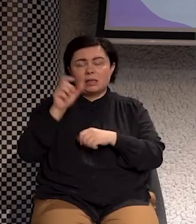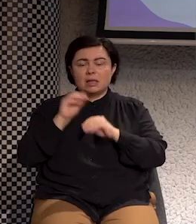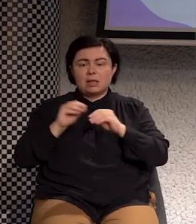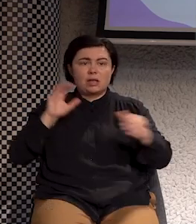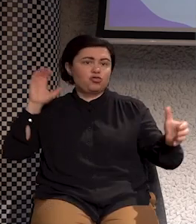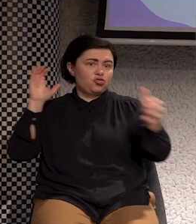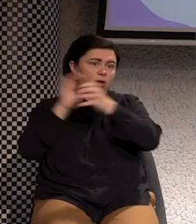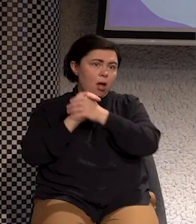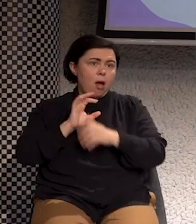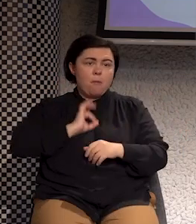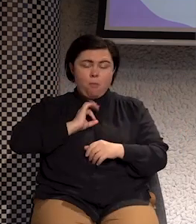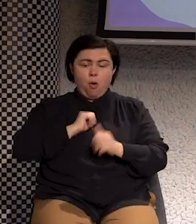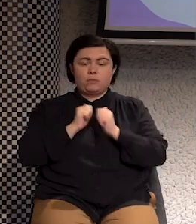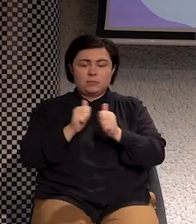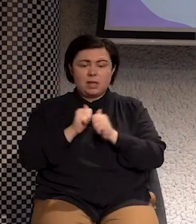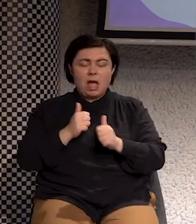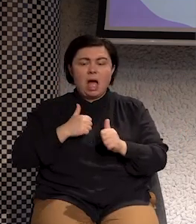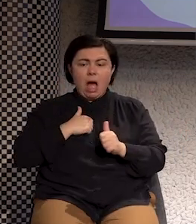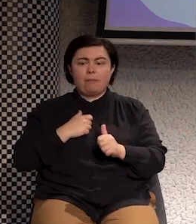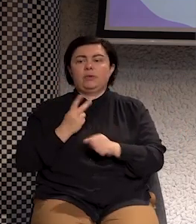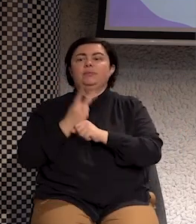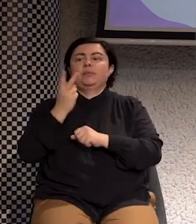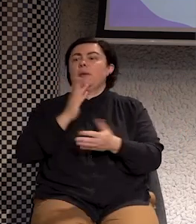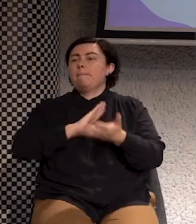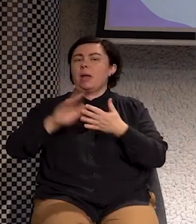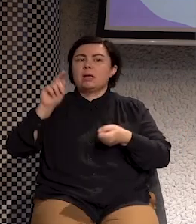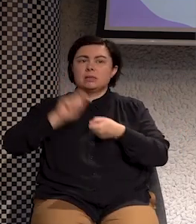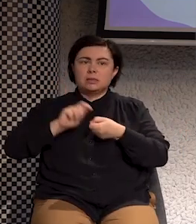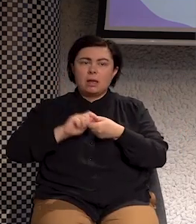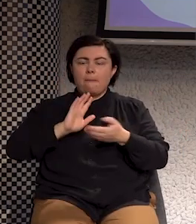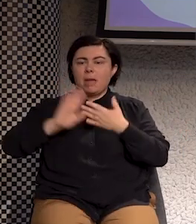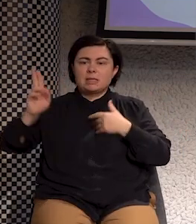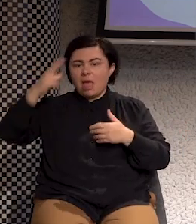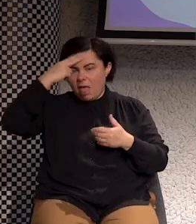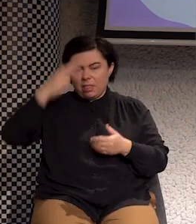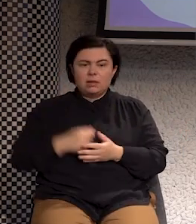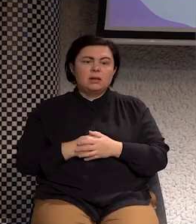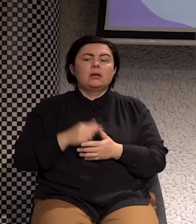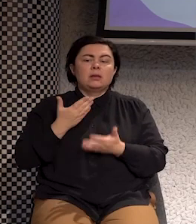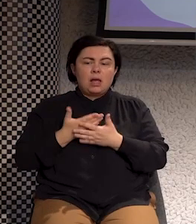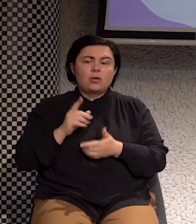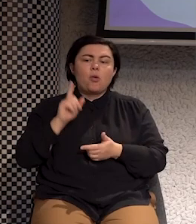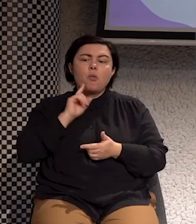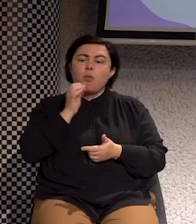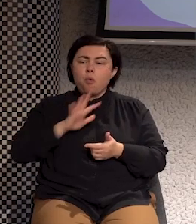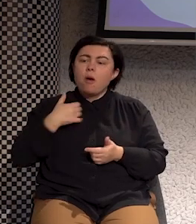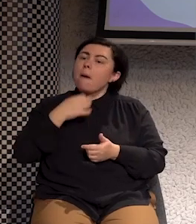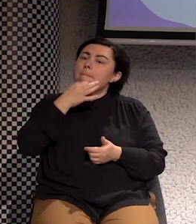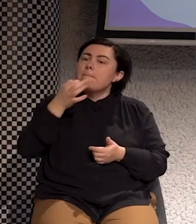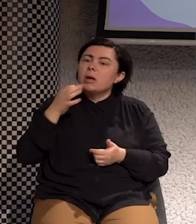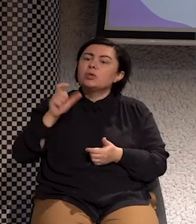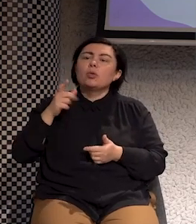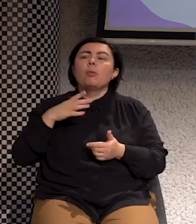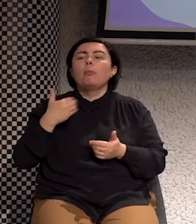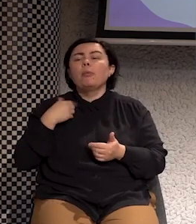sztamy, moją misją trenera jest to, żeby tam wejść bez oceny i bez tego etykietyzowania. I chłopaki, kiedy ich pytamy, co było dla